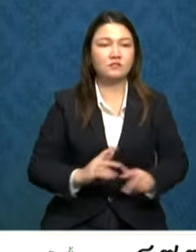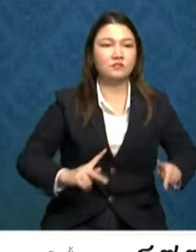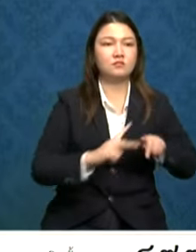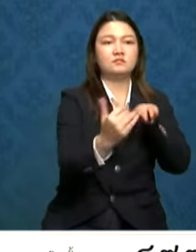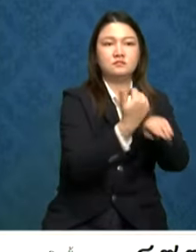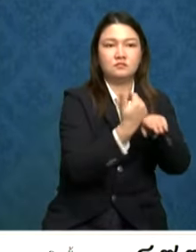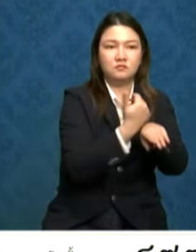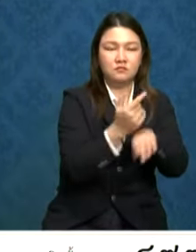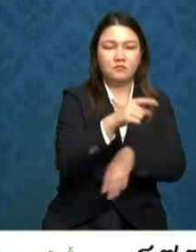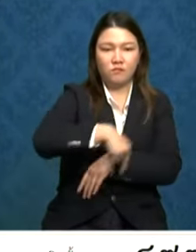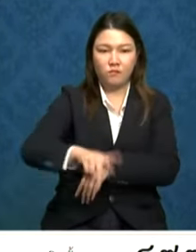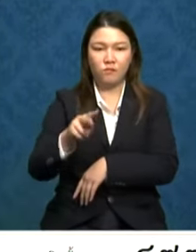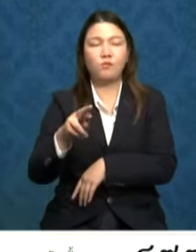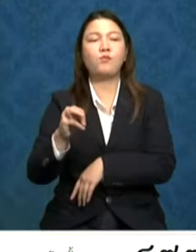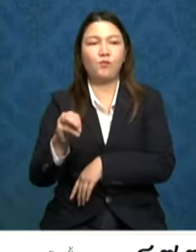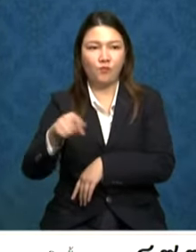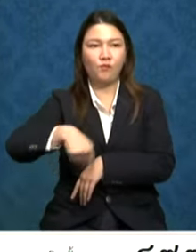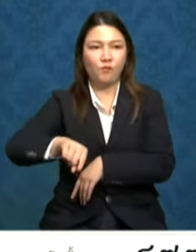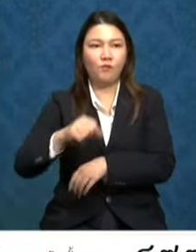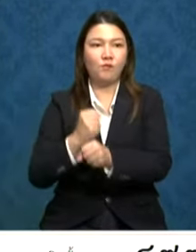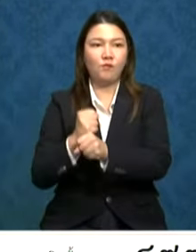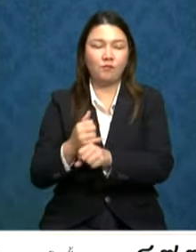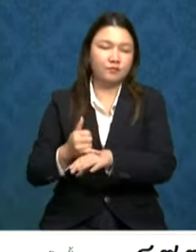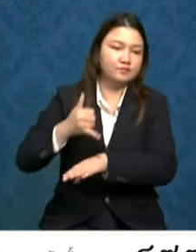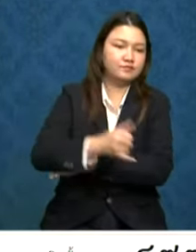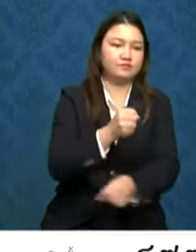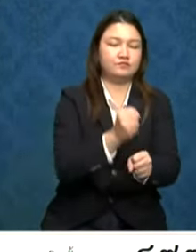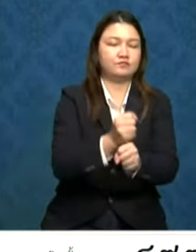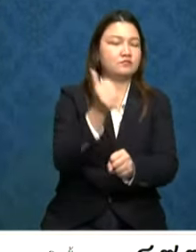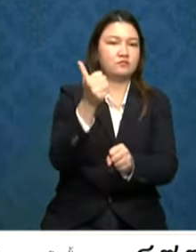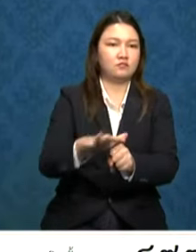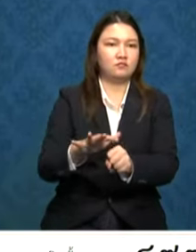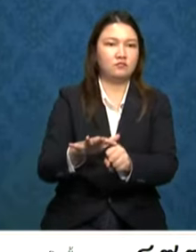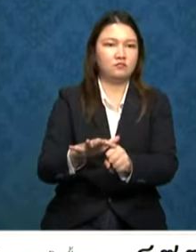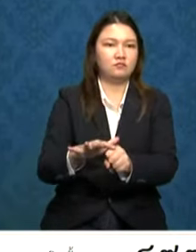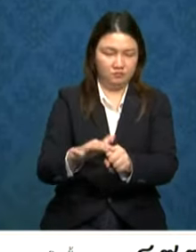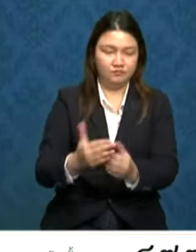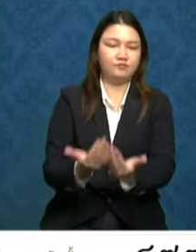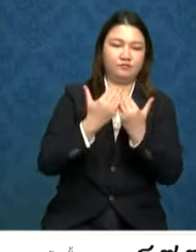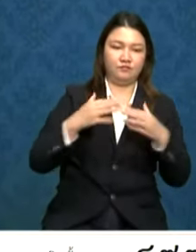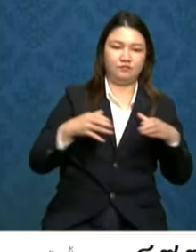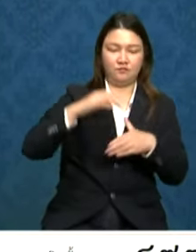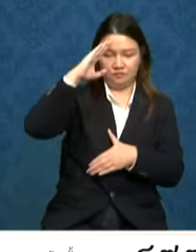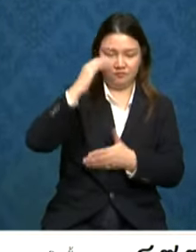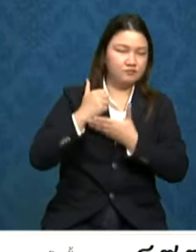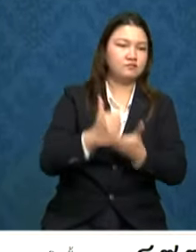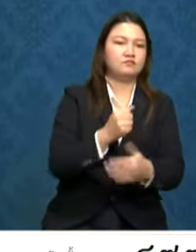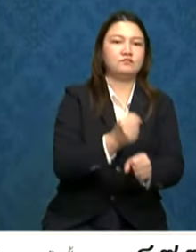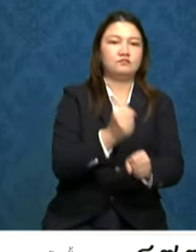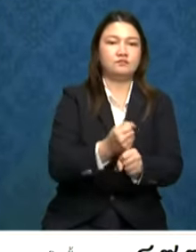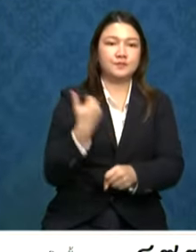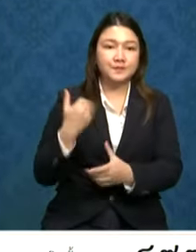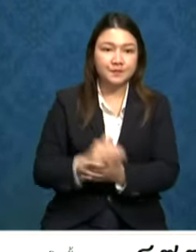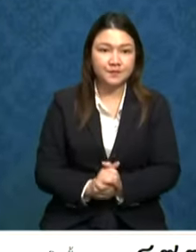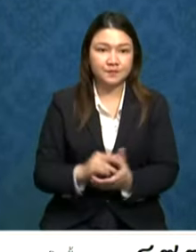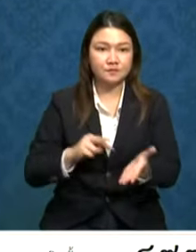หรือกรุมโยธาธิการอะไรไม่สามารถเข้าไปดำเนินการได้เี่ก็จะเป็นหน่วยงานทหารพัฒนานะครับเพราะฉะนั้น